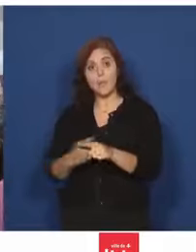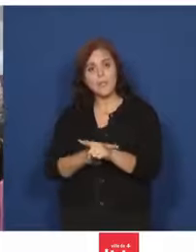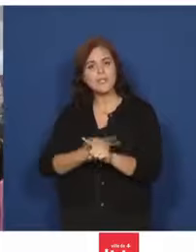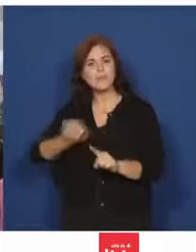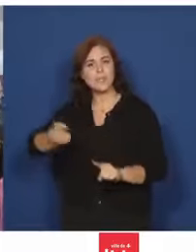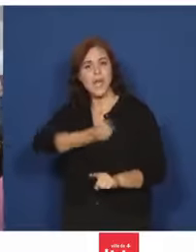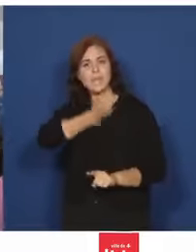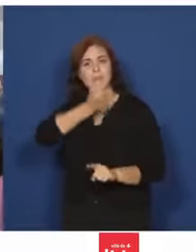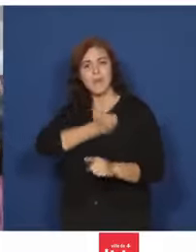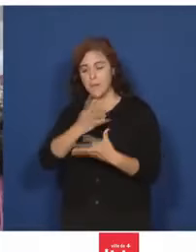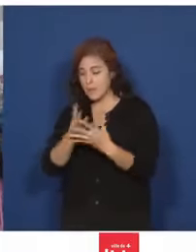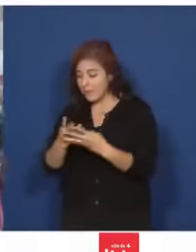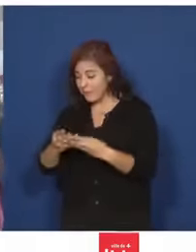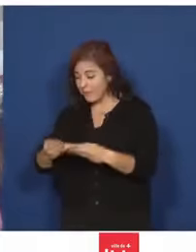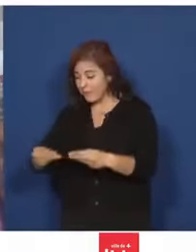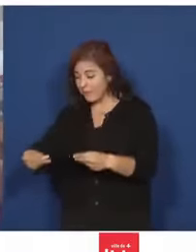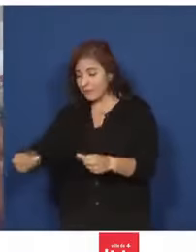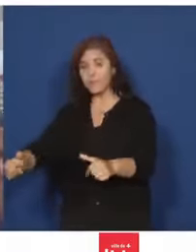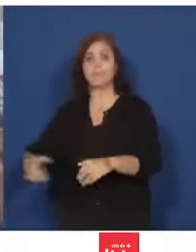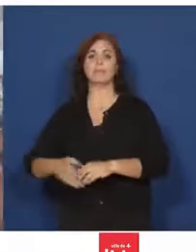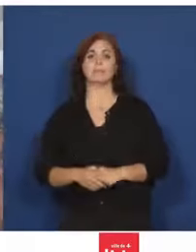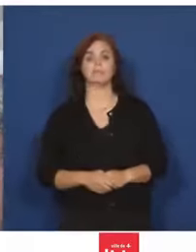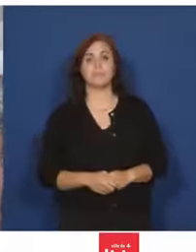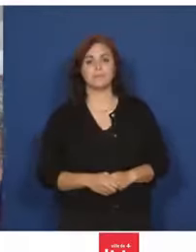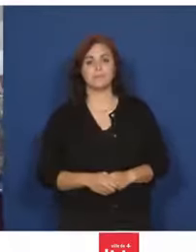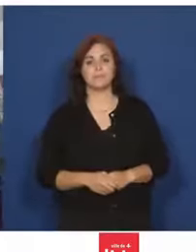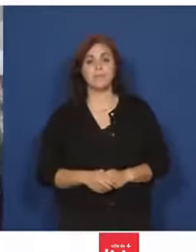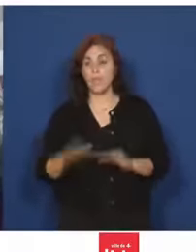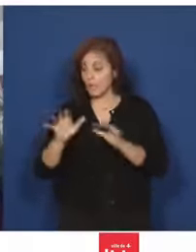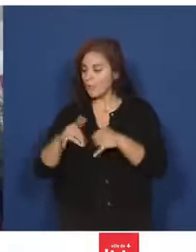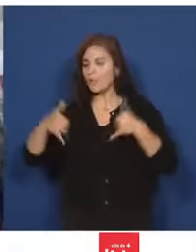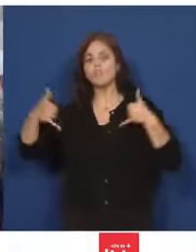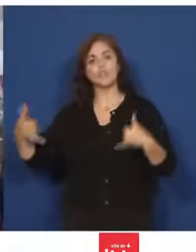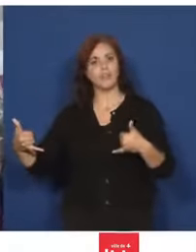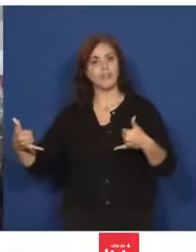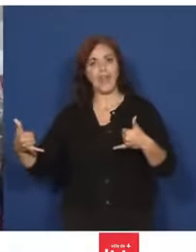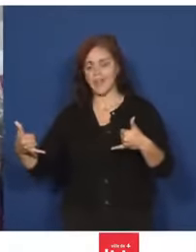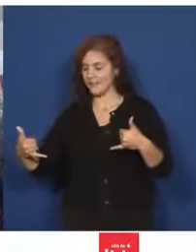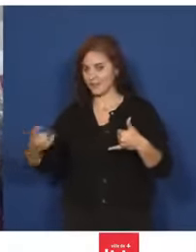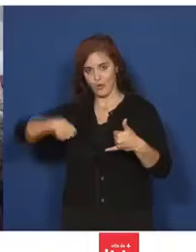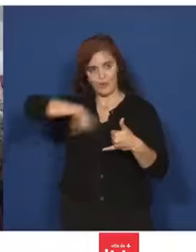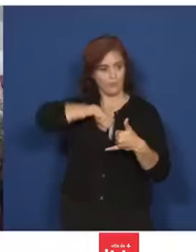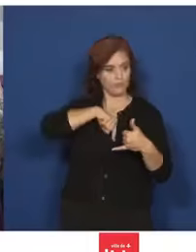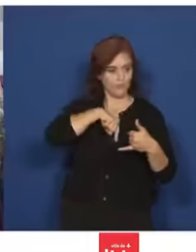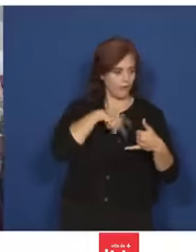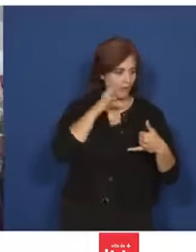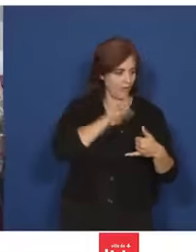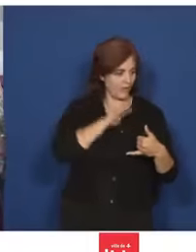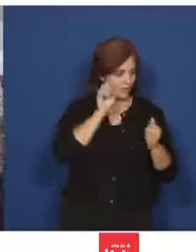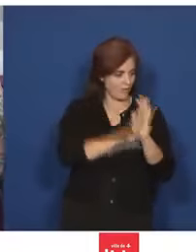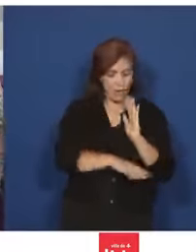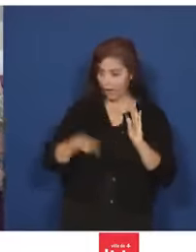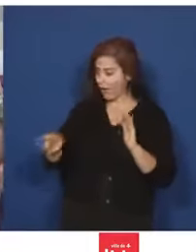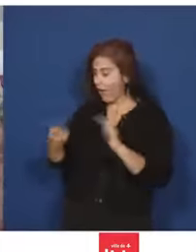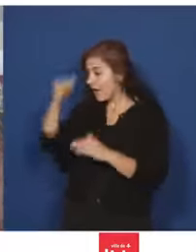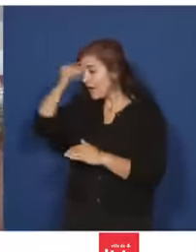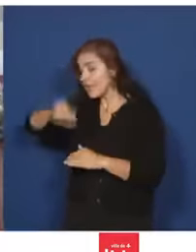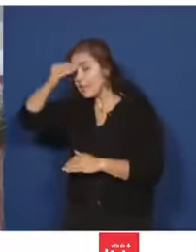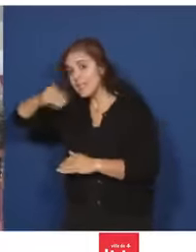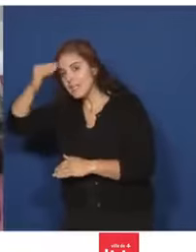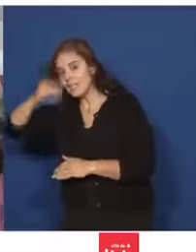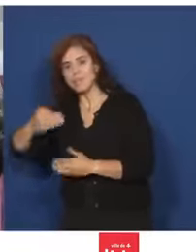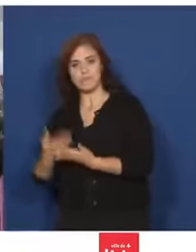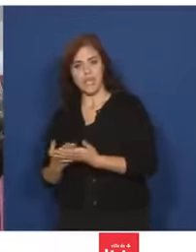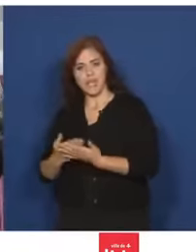également inexorablement ? La presse locale, toujours mieux informée que notre conseil, croit savoir que des contacts auraient